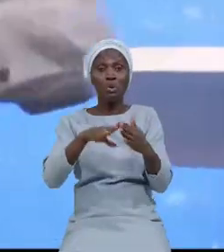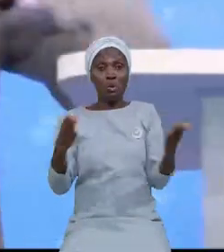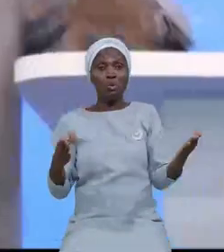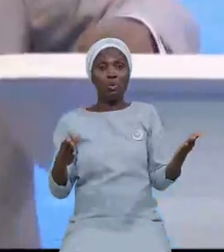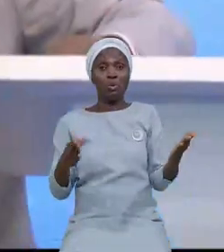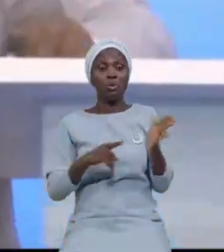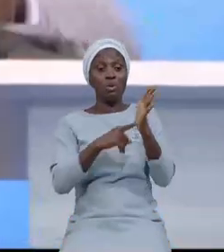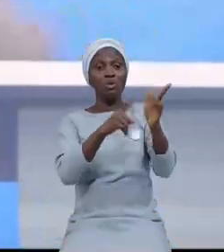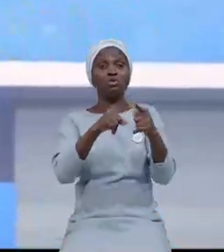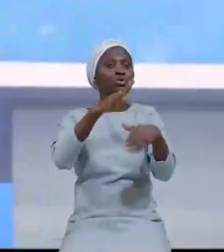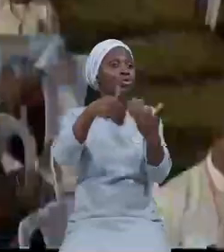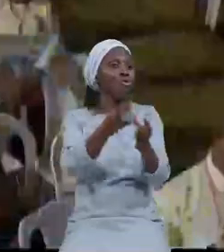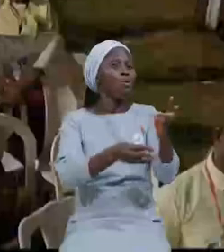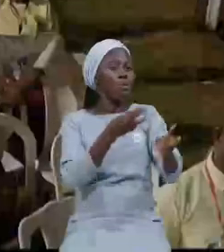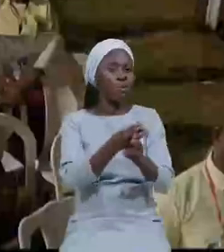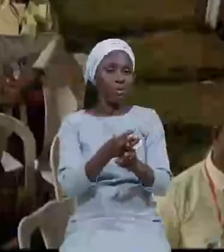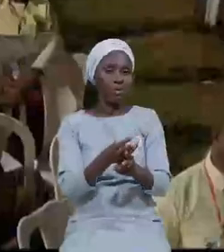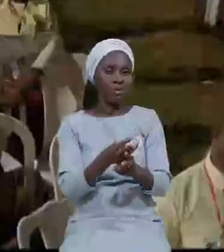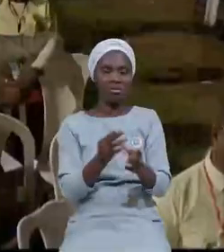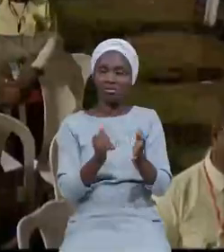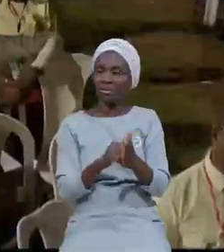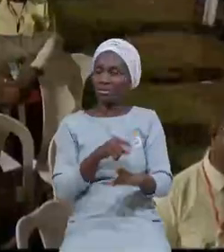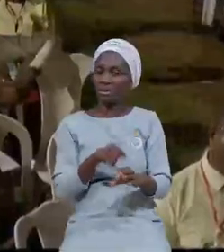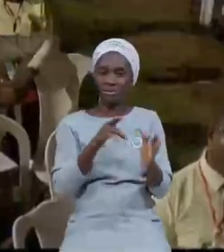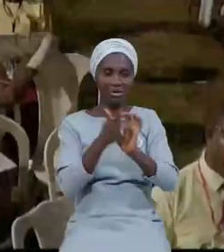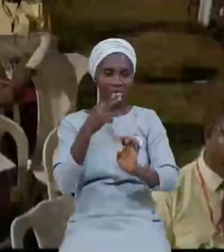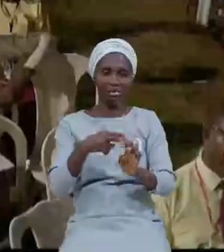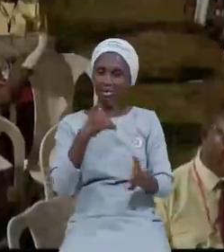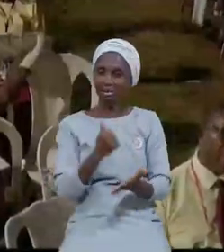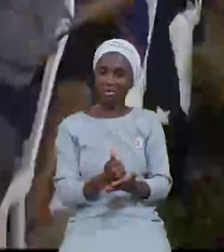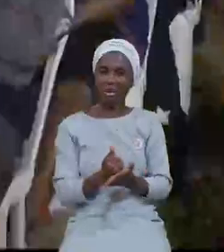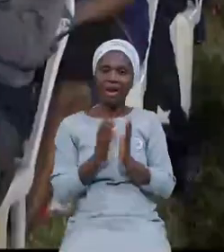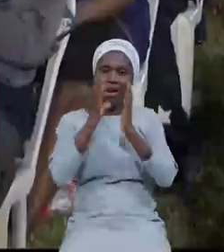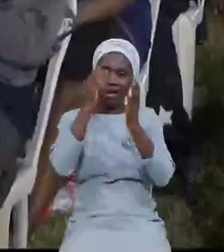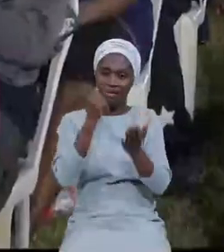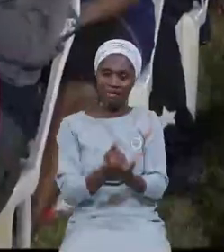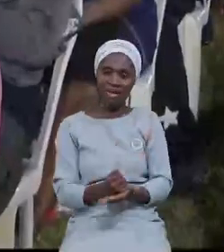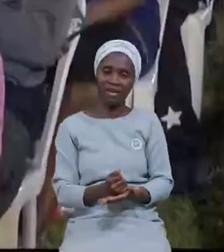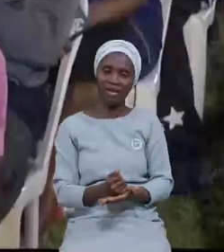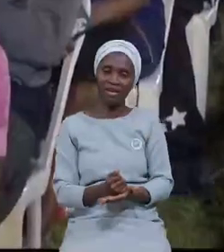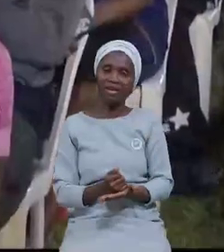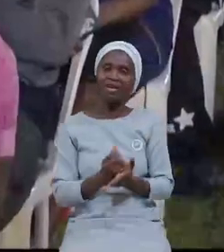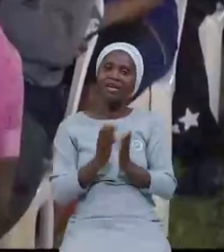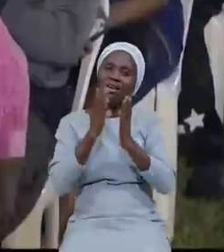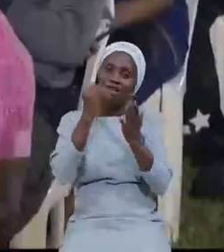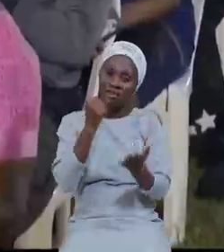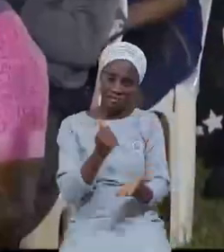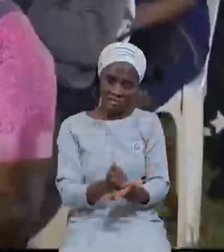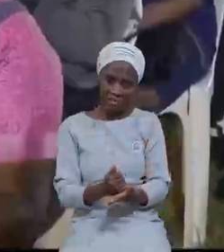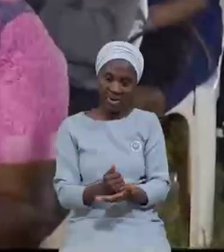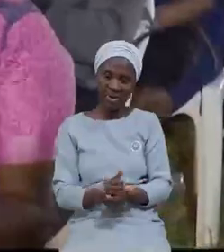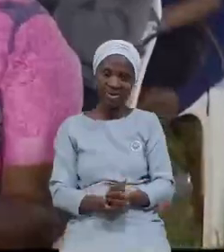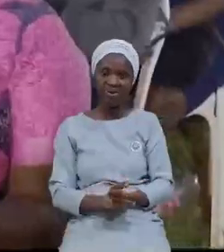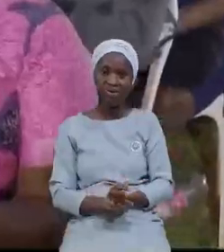seront exposés au monde entier en ce moment au nom de Jésus amen